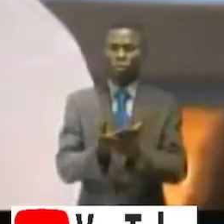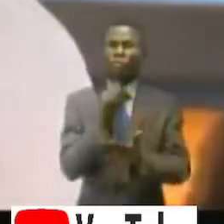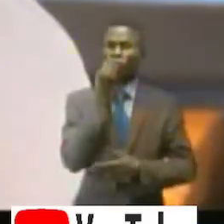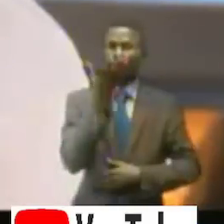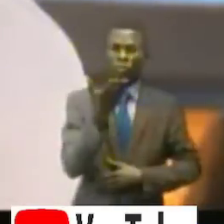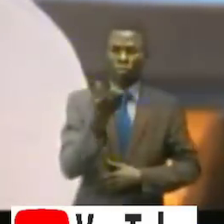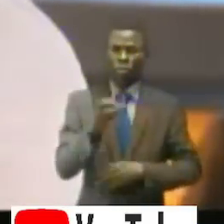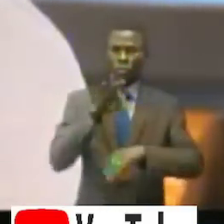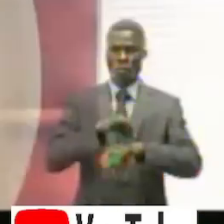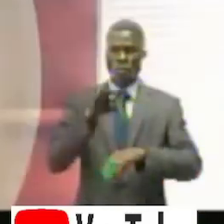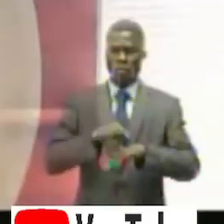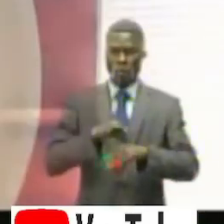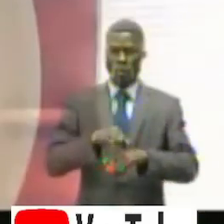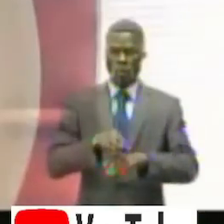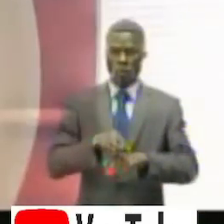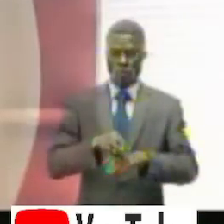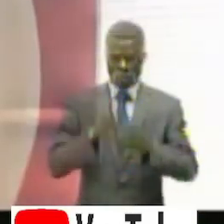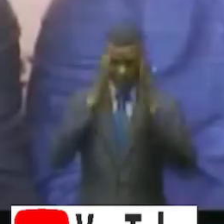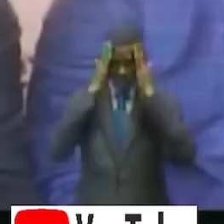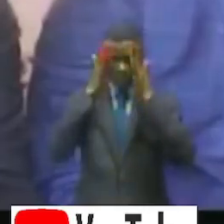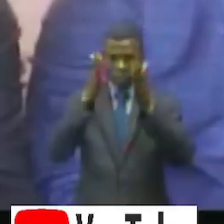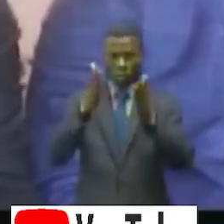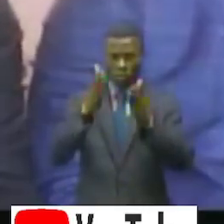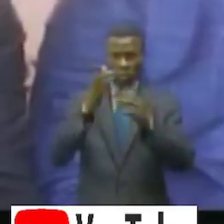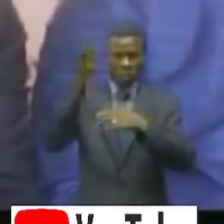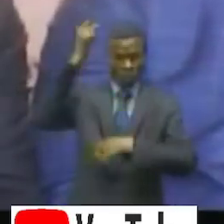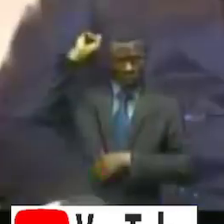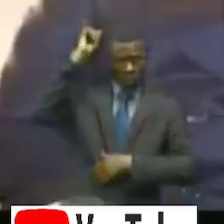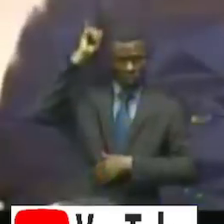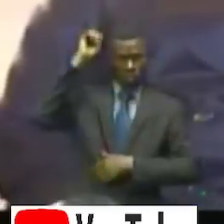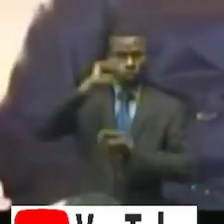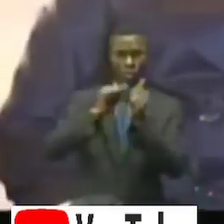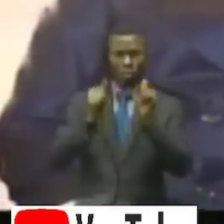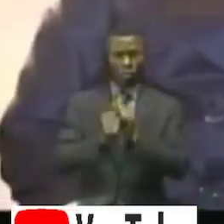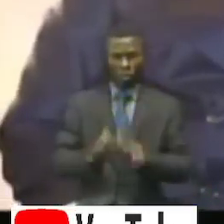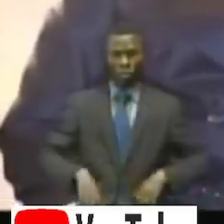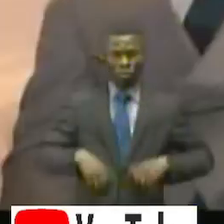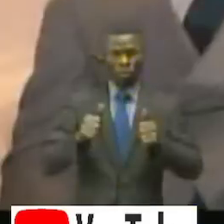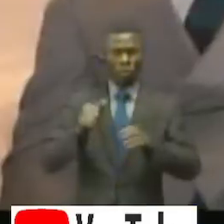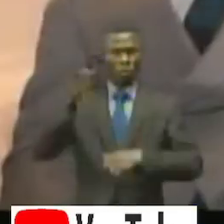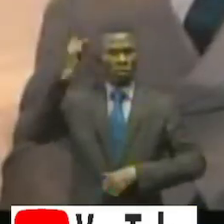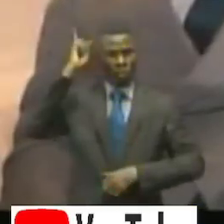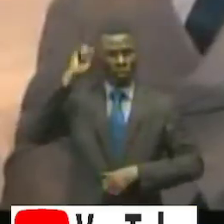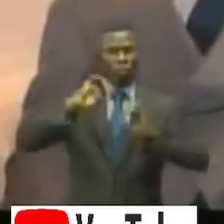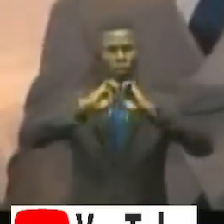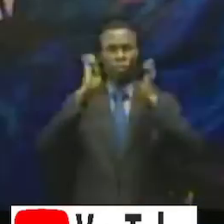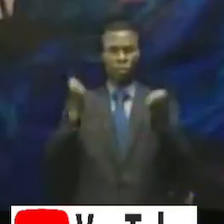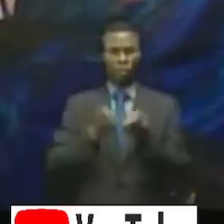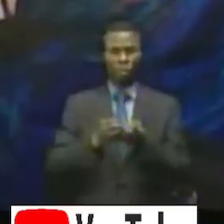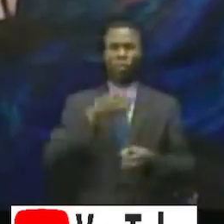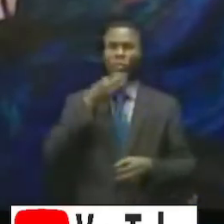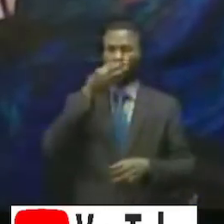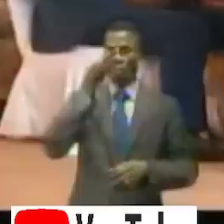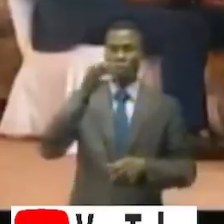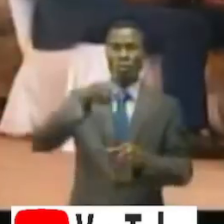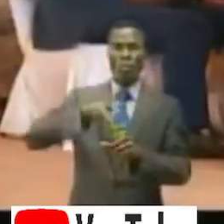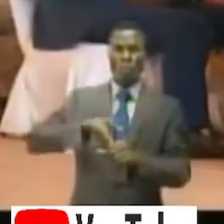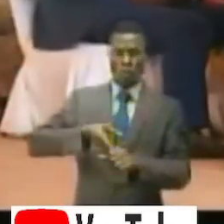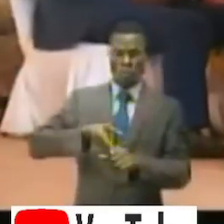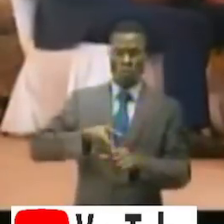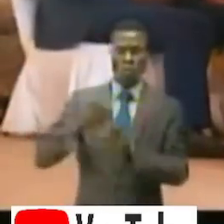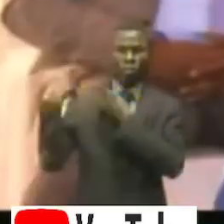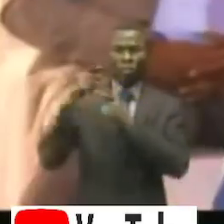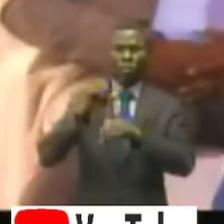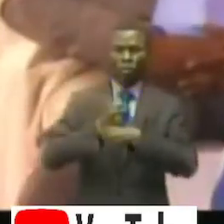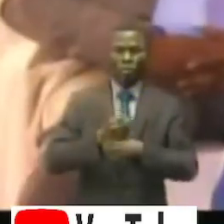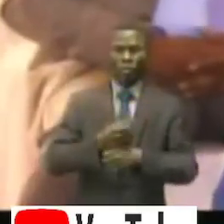est offerte de jeter un regard rétrospectif sur le parcours et le jeu de cette entreprise pétrolière nationale dès sa création